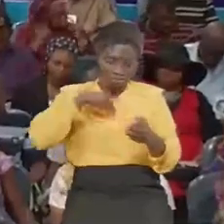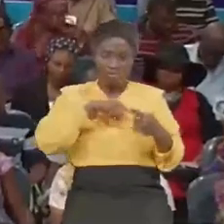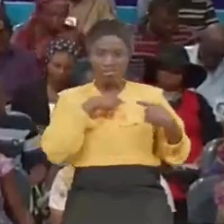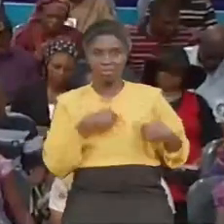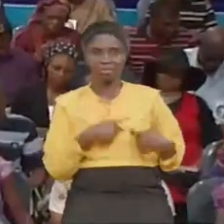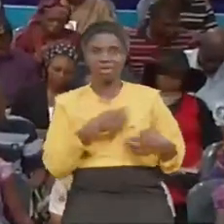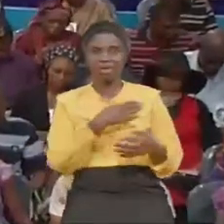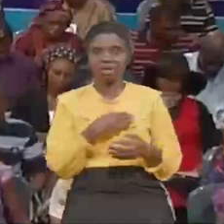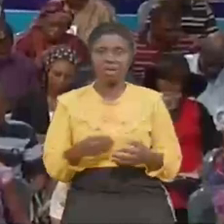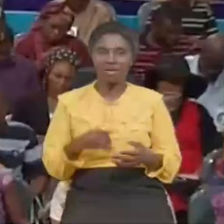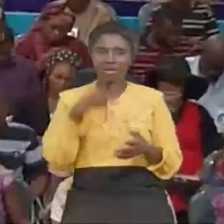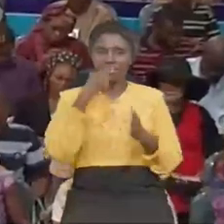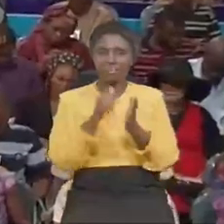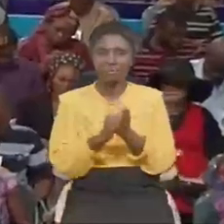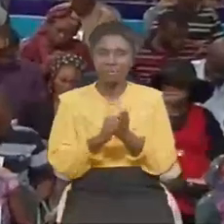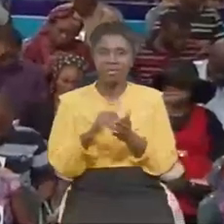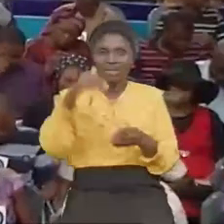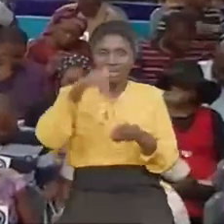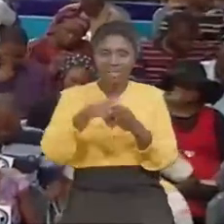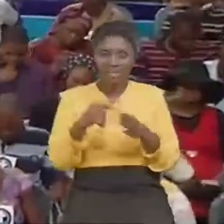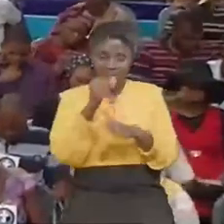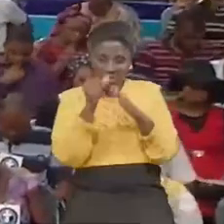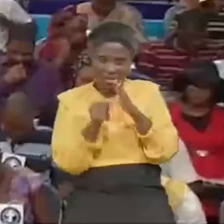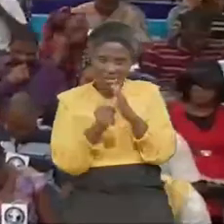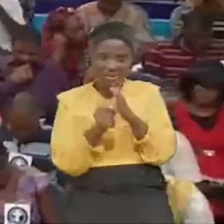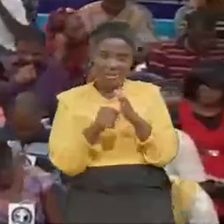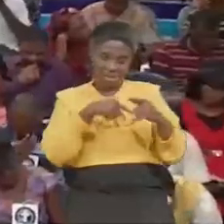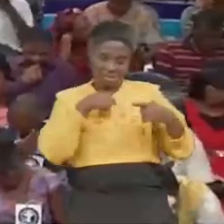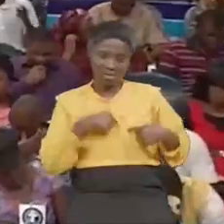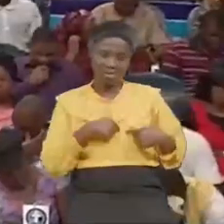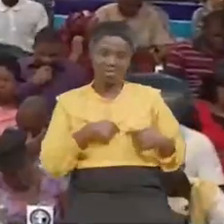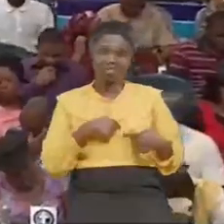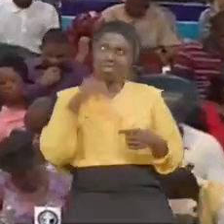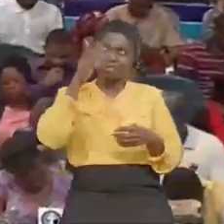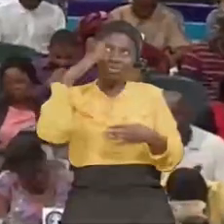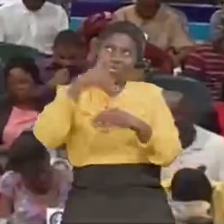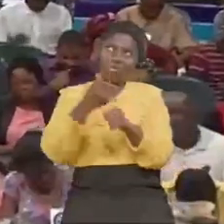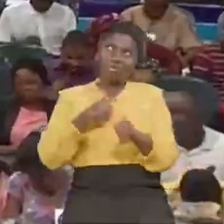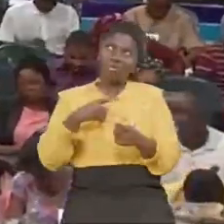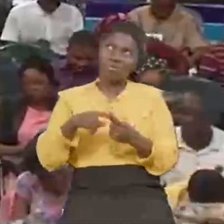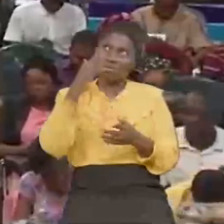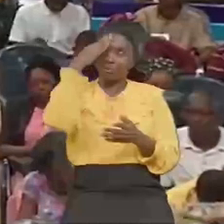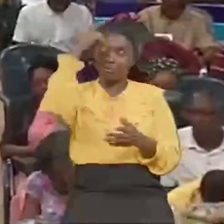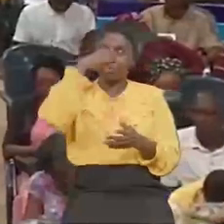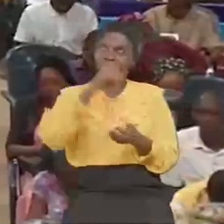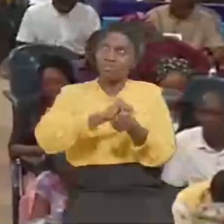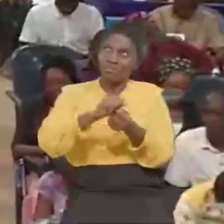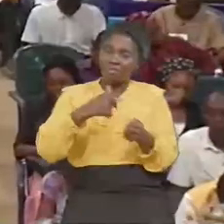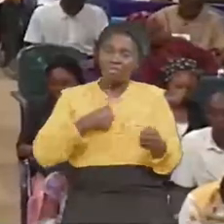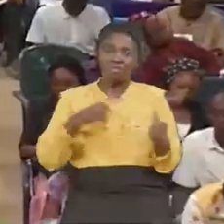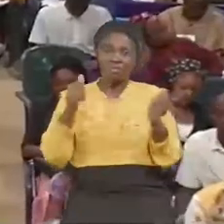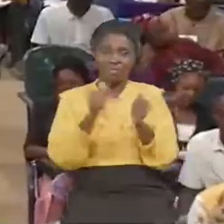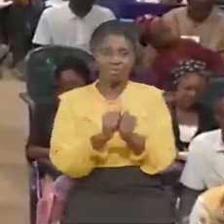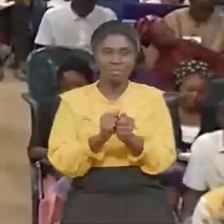dit, fais donc pénétrer la sagesse au-dedans de moi. Purifie-moi avec l'hysope. C'était un